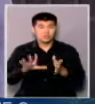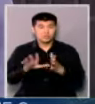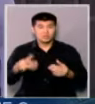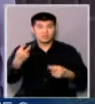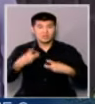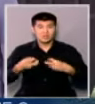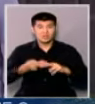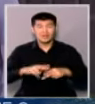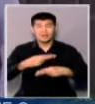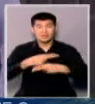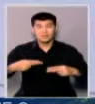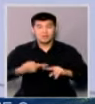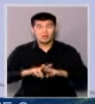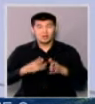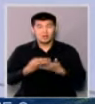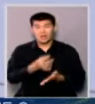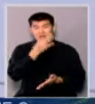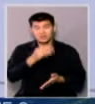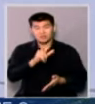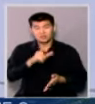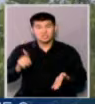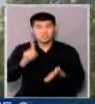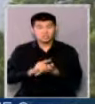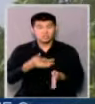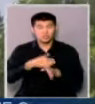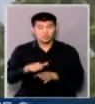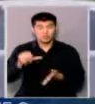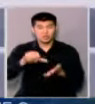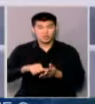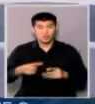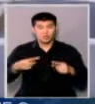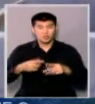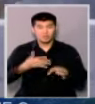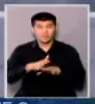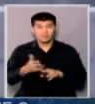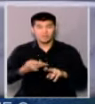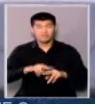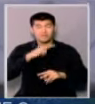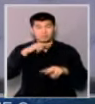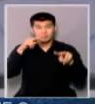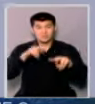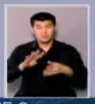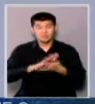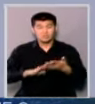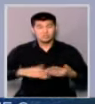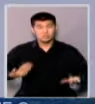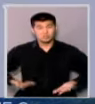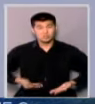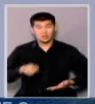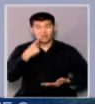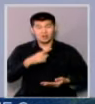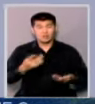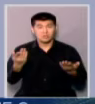это актуальная тема, поэтому ответственные лица должны принять соответствующие меры, обратив внимание на заявление жителя, говорит